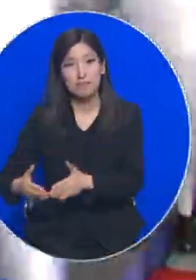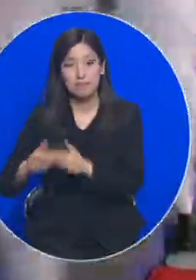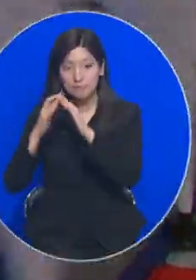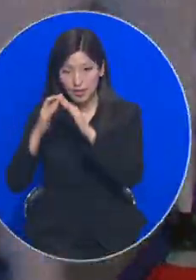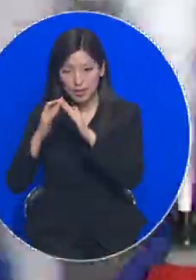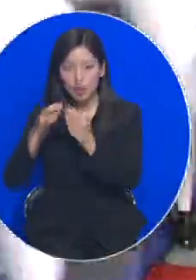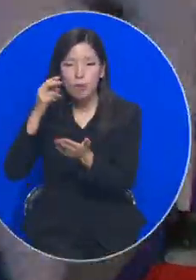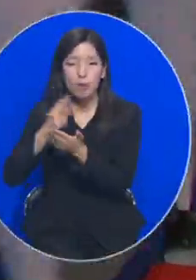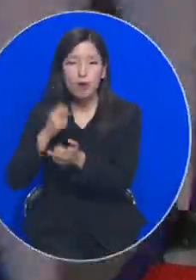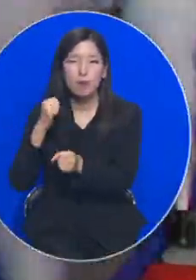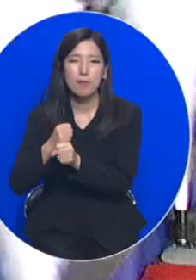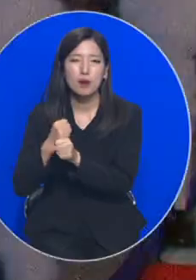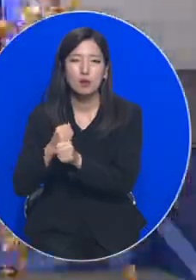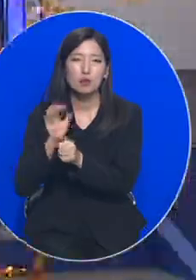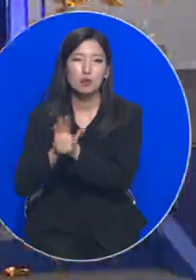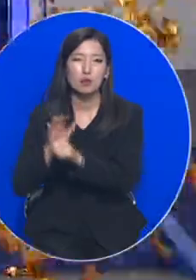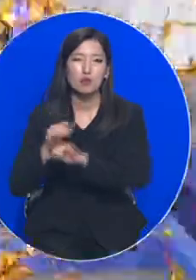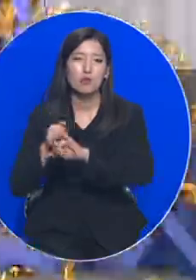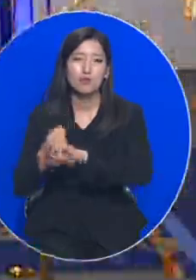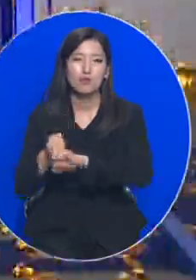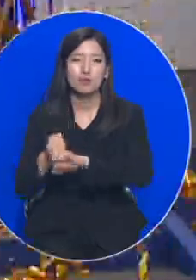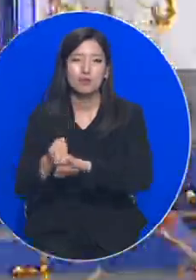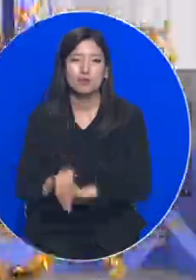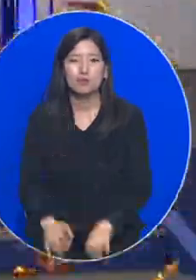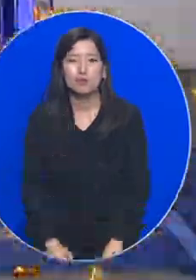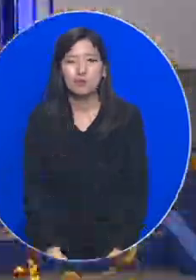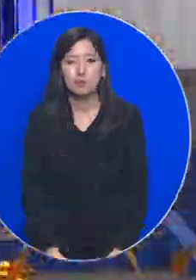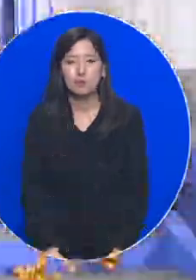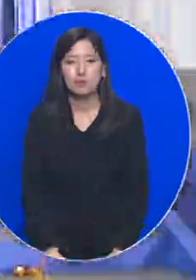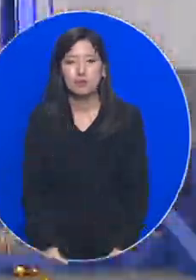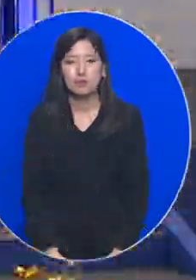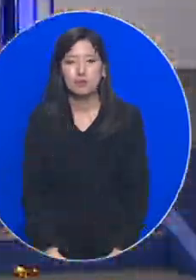기반을 마련할 방침입니다 kdb 이수복 임이랑